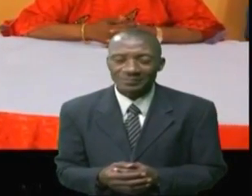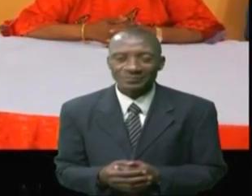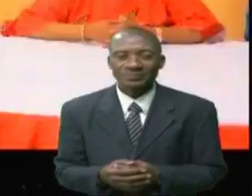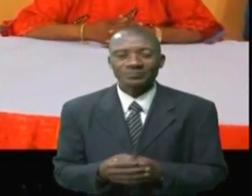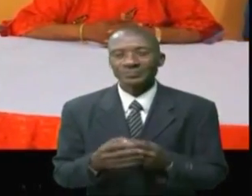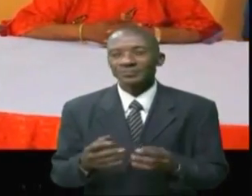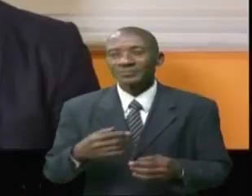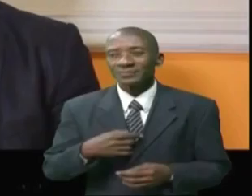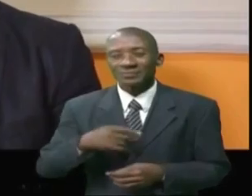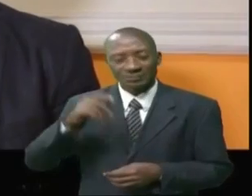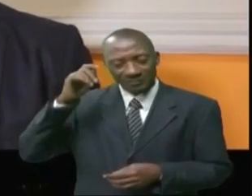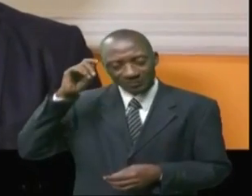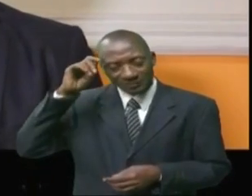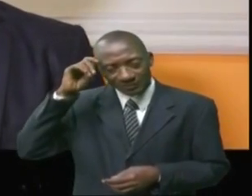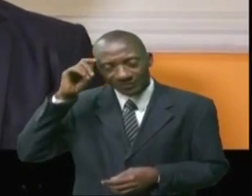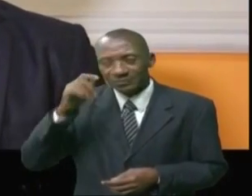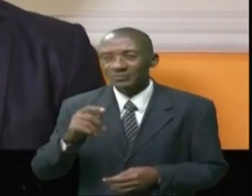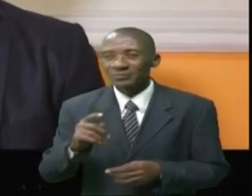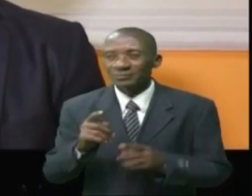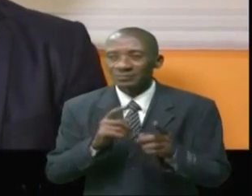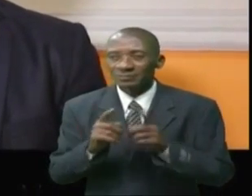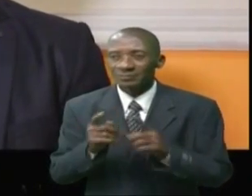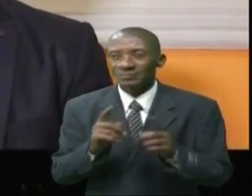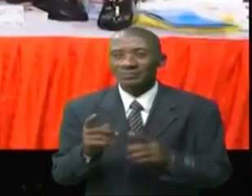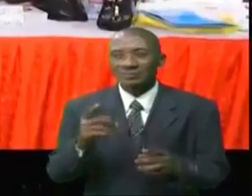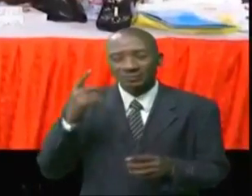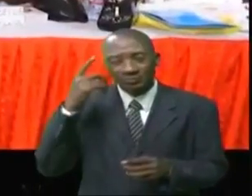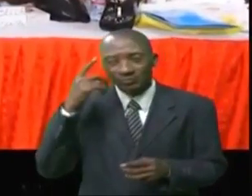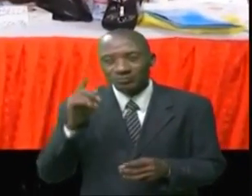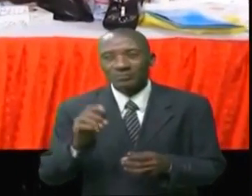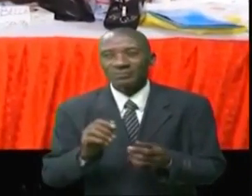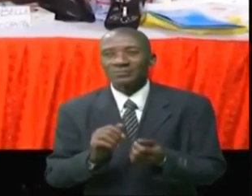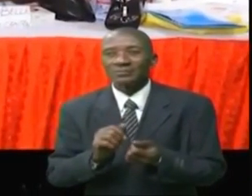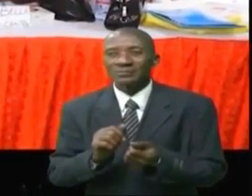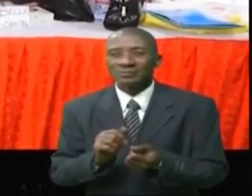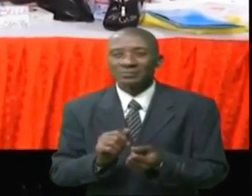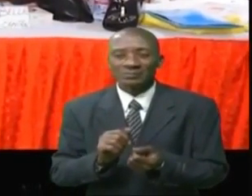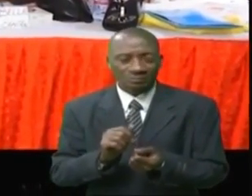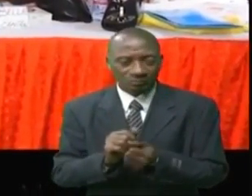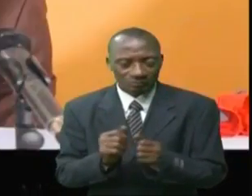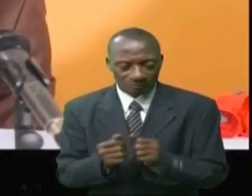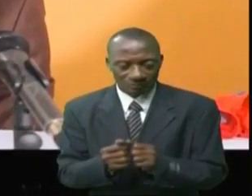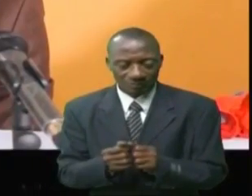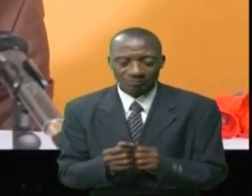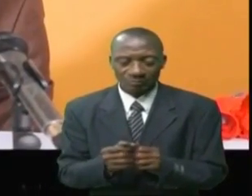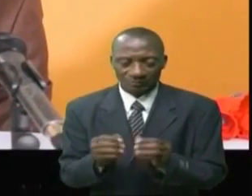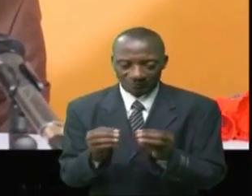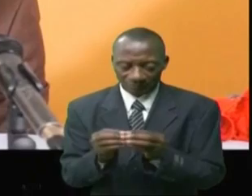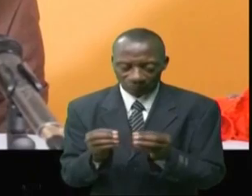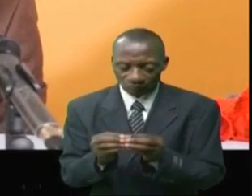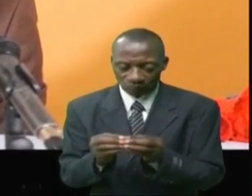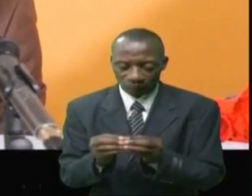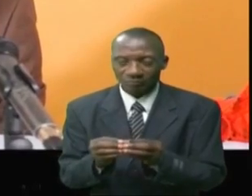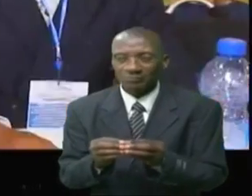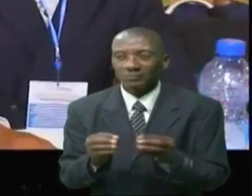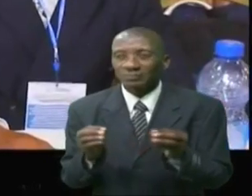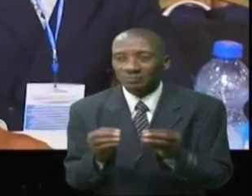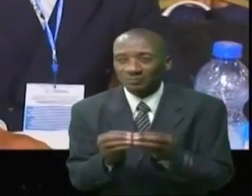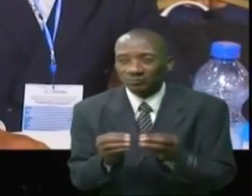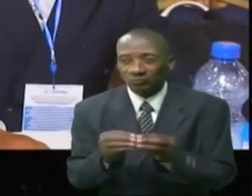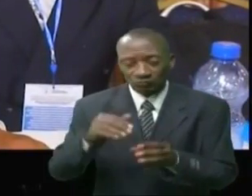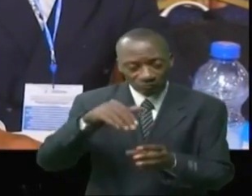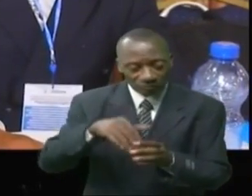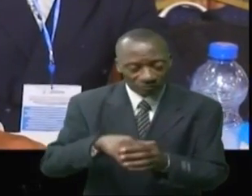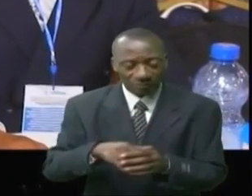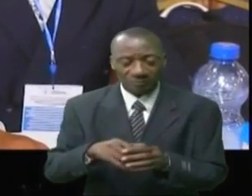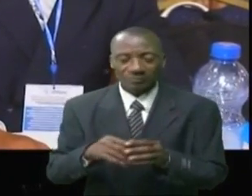partages d'informations en rapport avec les enfants en situation difficile en RDC. Les chefs des bureaux provinciaux qui s'occupent de la protection